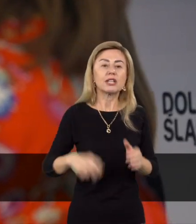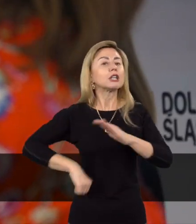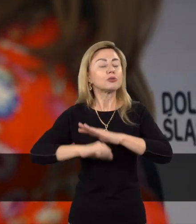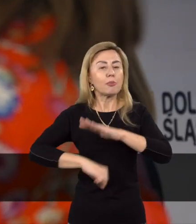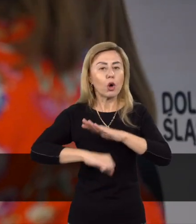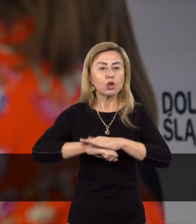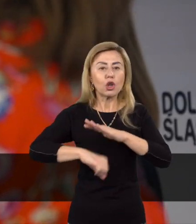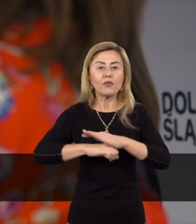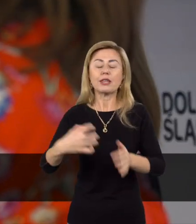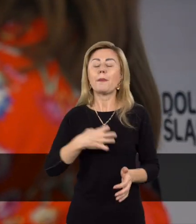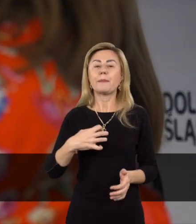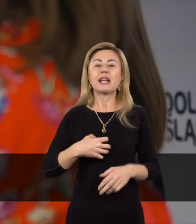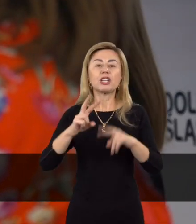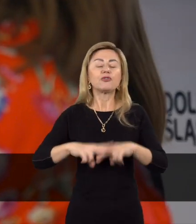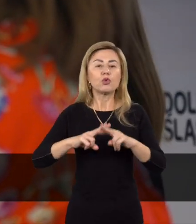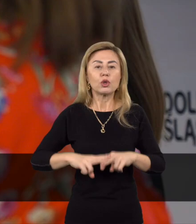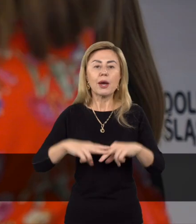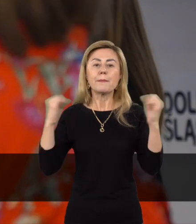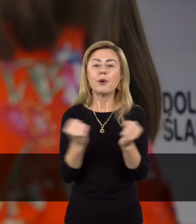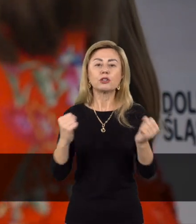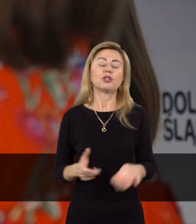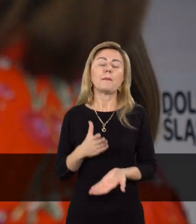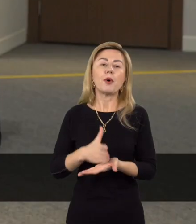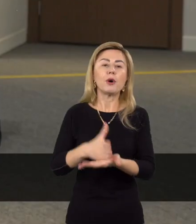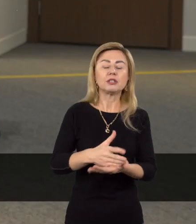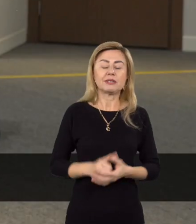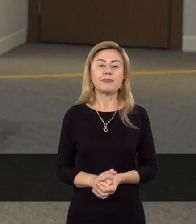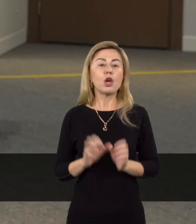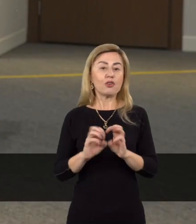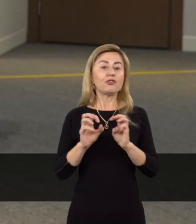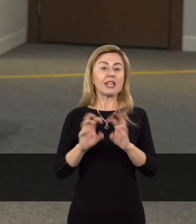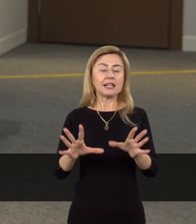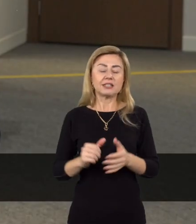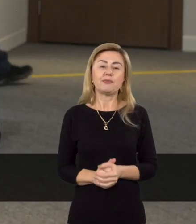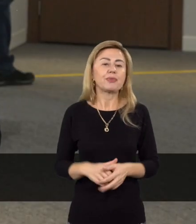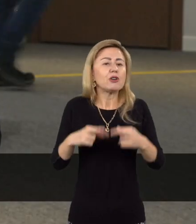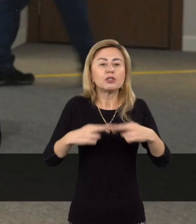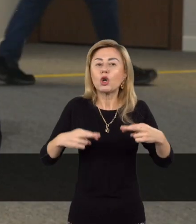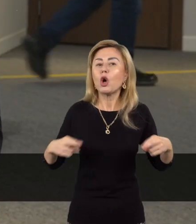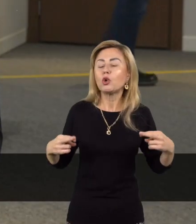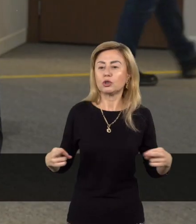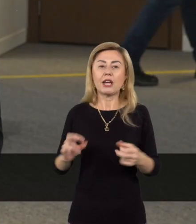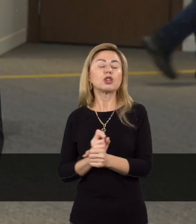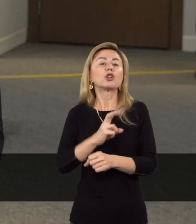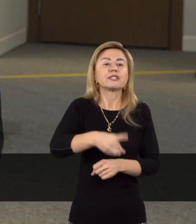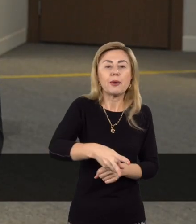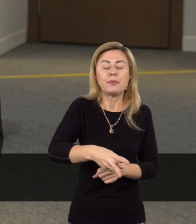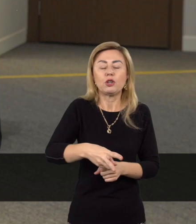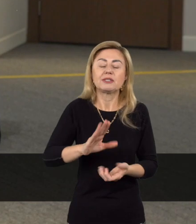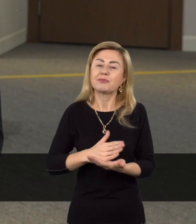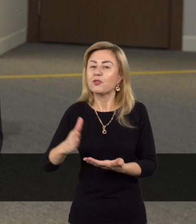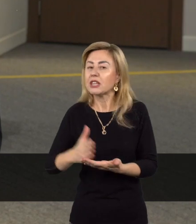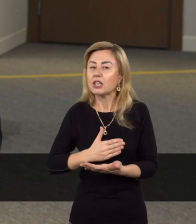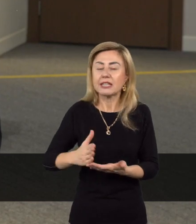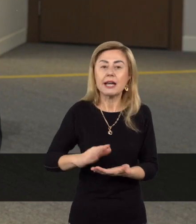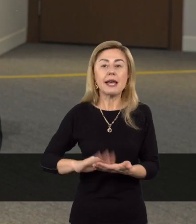dzień sportowiec i prezes Fundacji Moc Pomocy. Znaczy, to wygląda tak, że jest wiele płaszczyzn, powiedzmy, dostępności, tak? Uważam, że